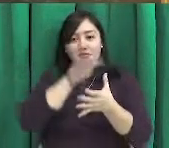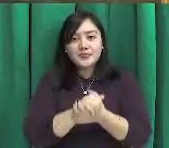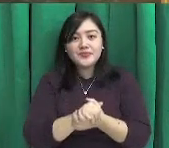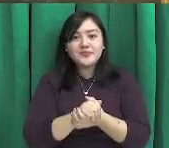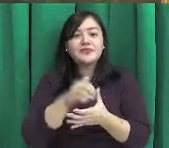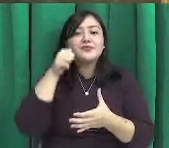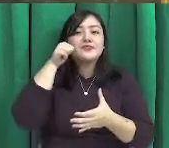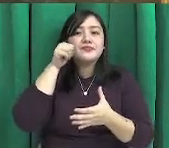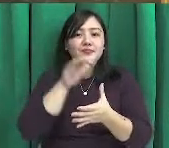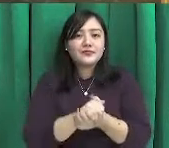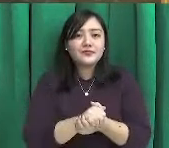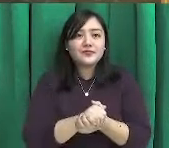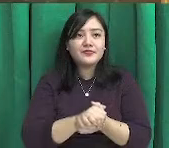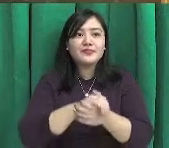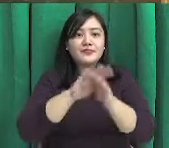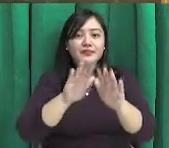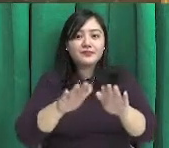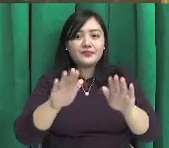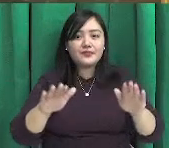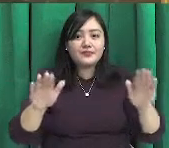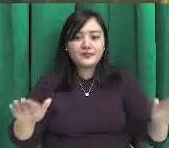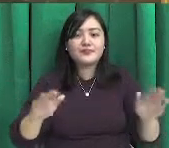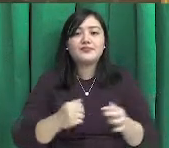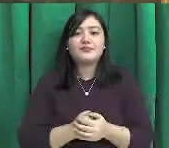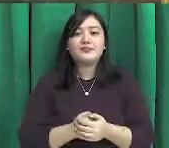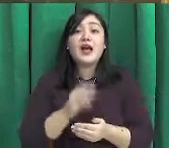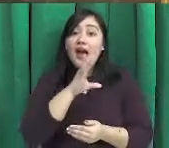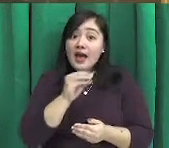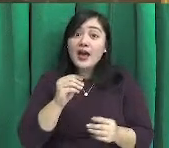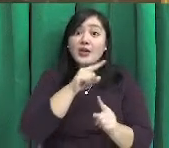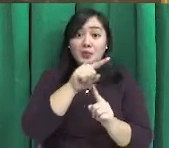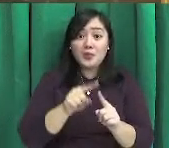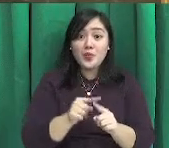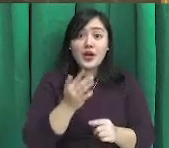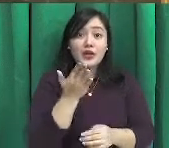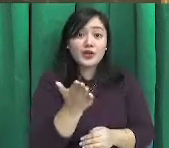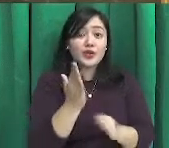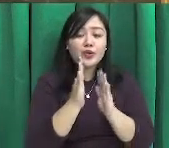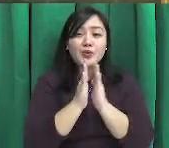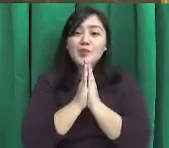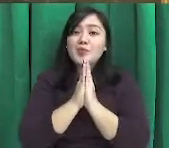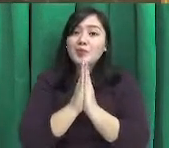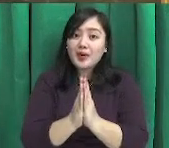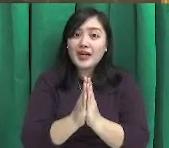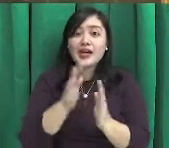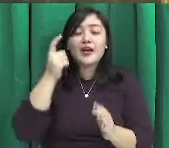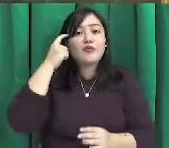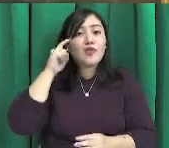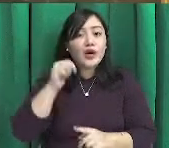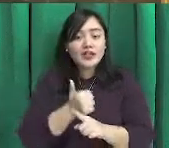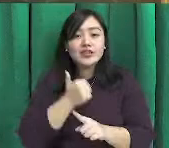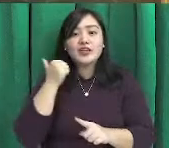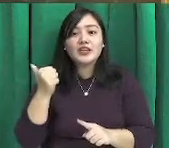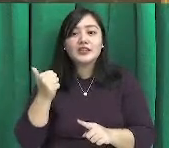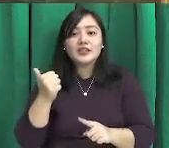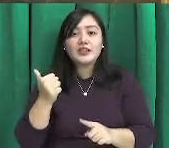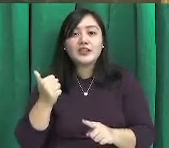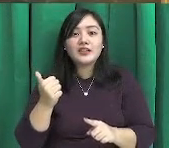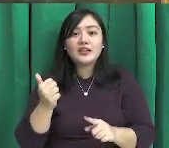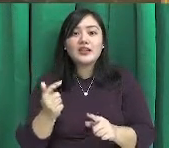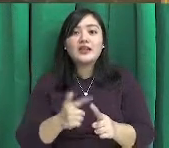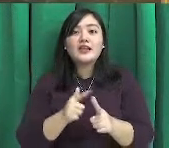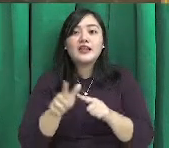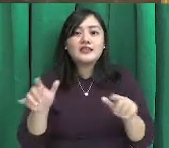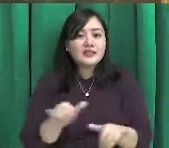po. When you pray for each other, you pray together. Yes. Let your wife hear you pray and let your husband hear you pray